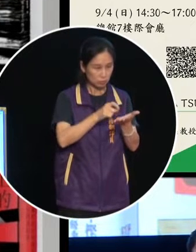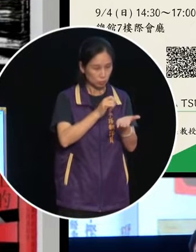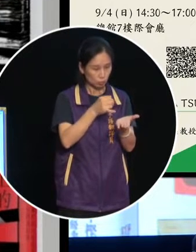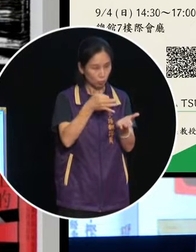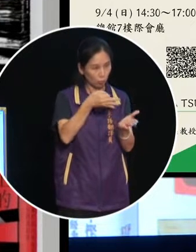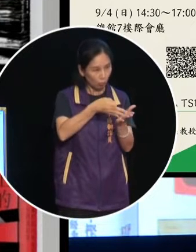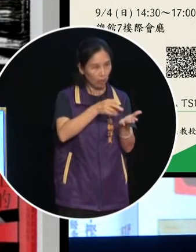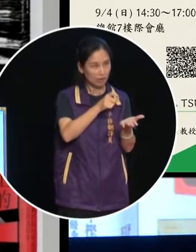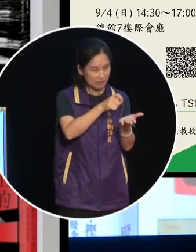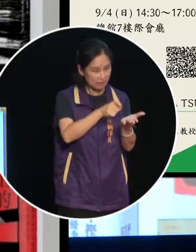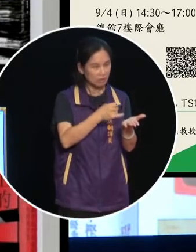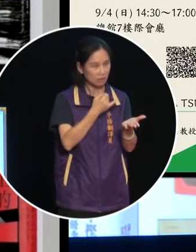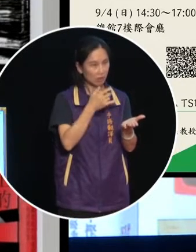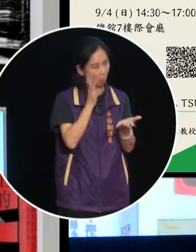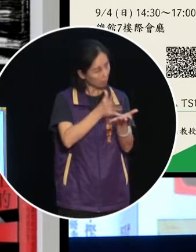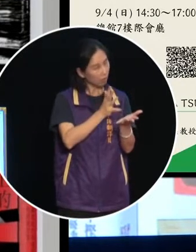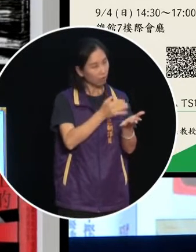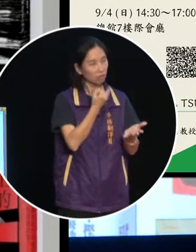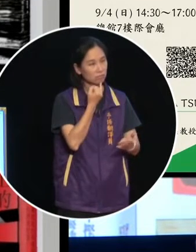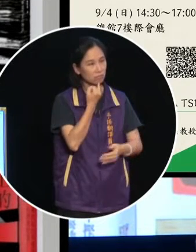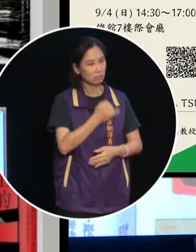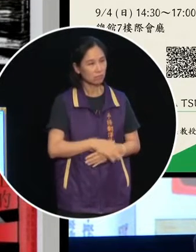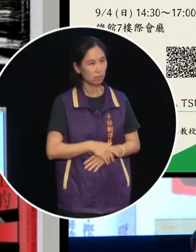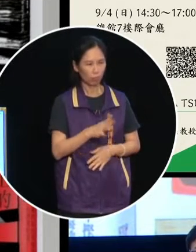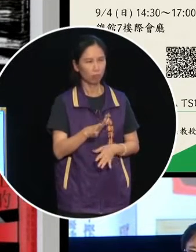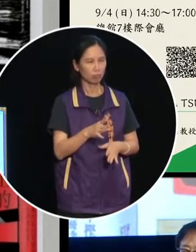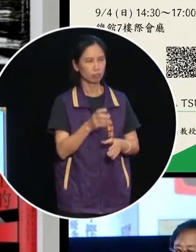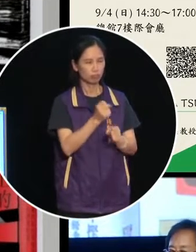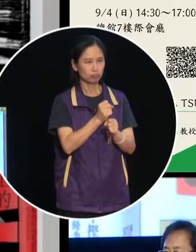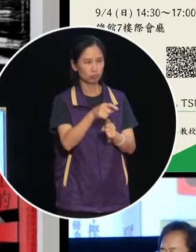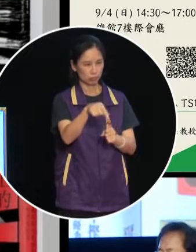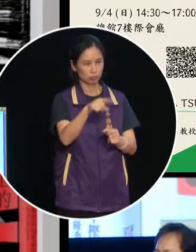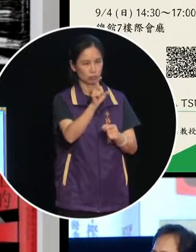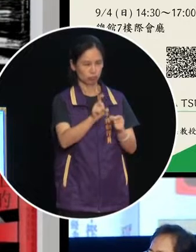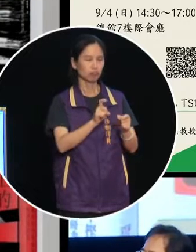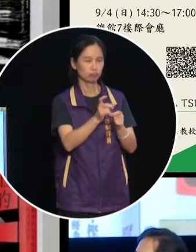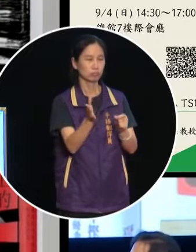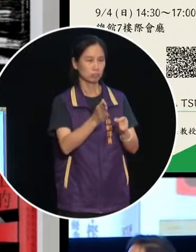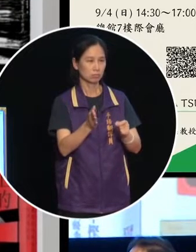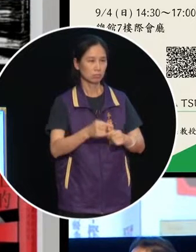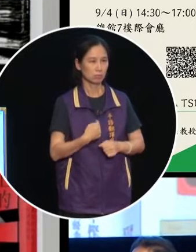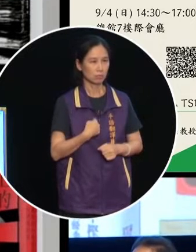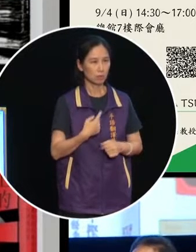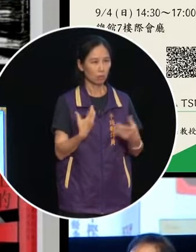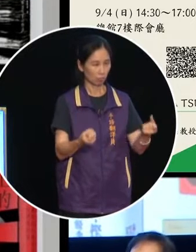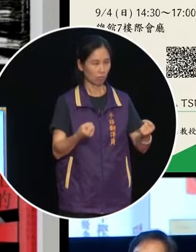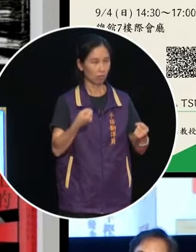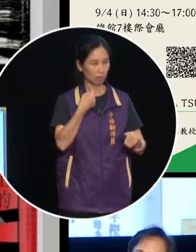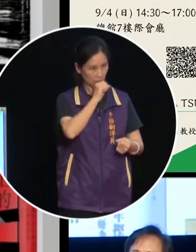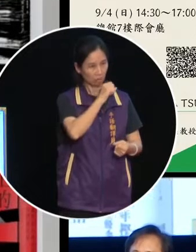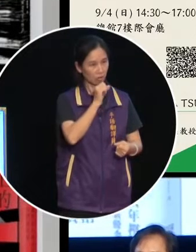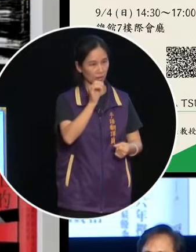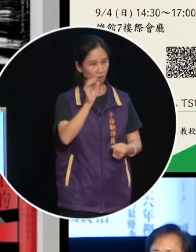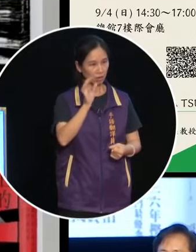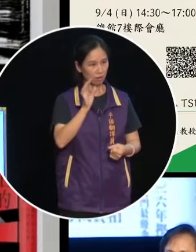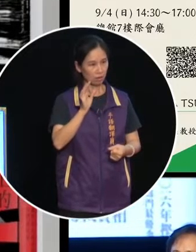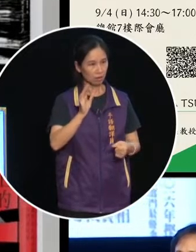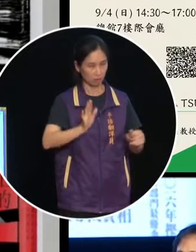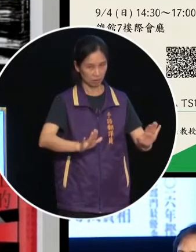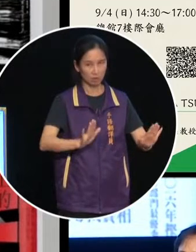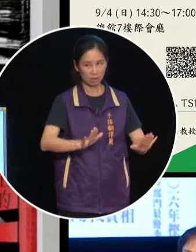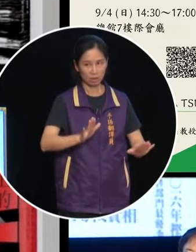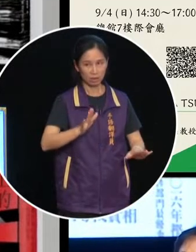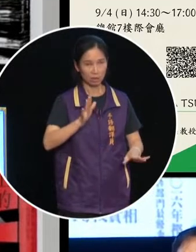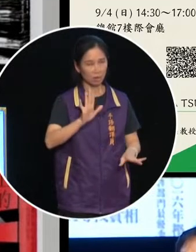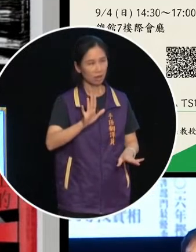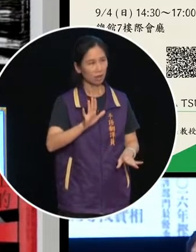演讲，这样就做了已经十年了。那么如果我在台湾有一些现在有